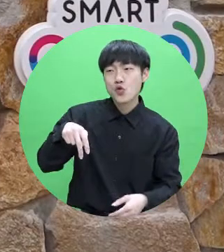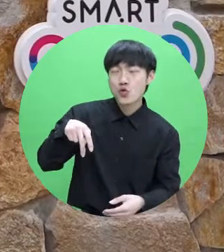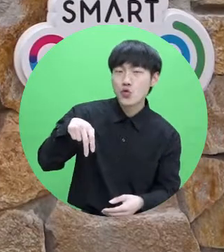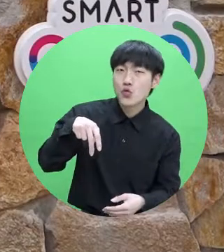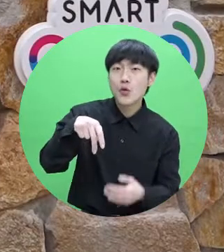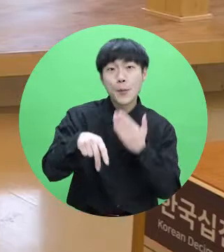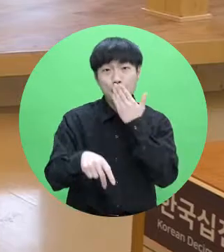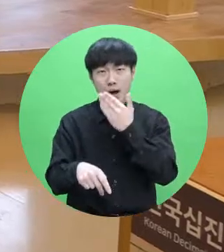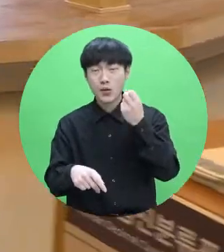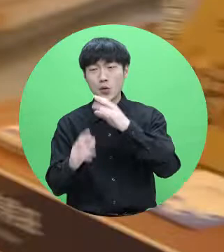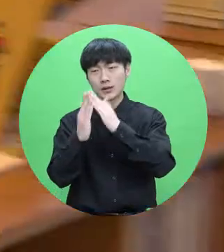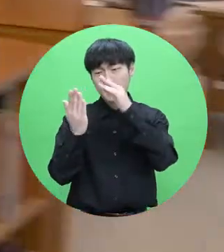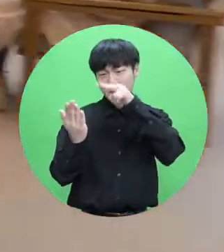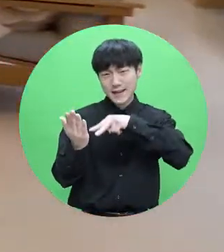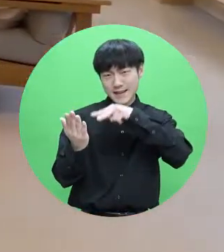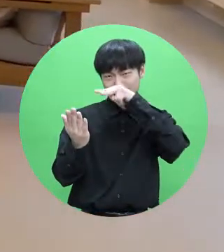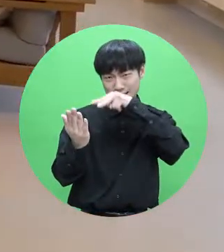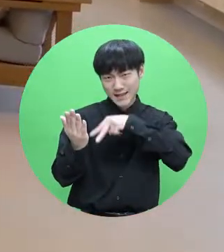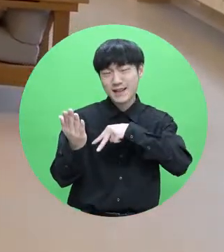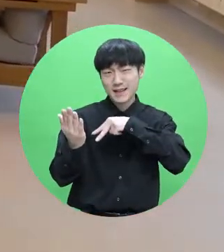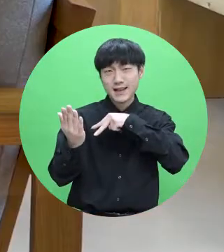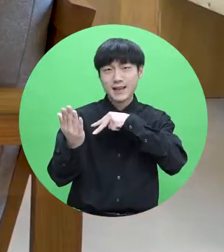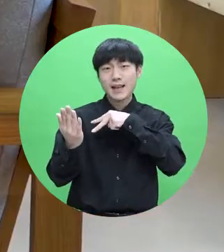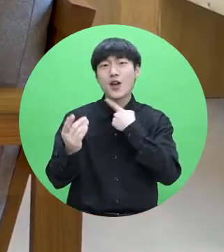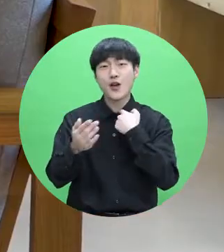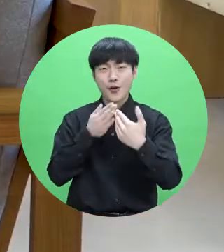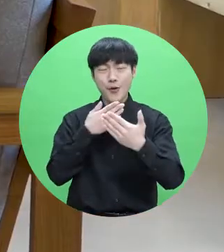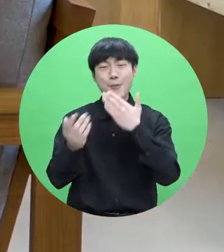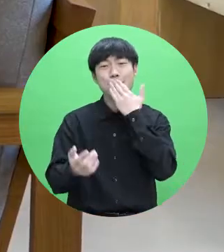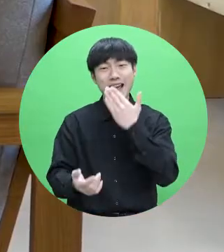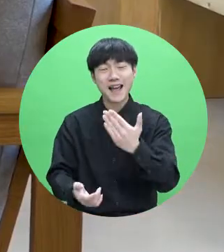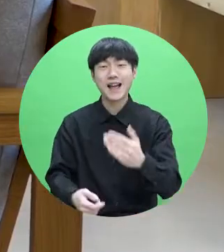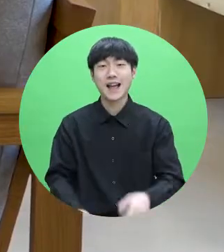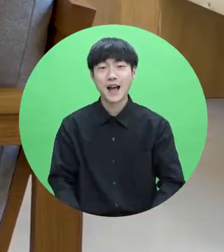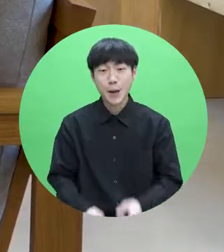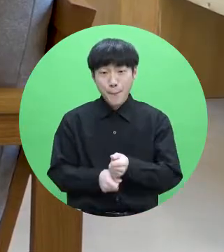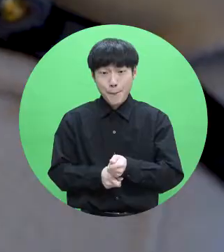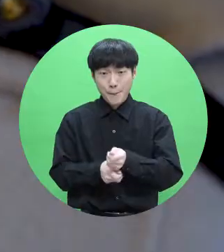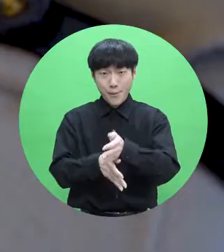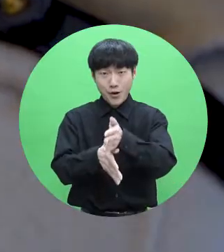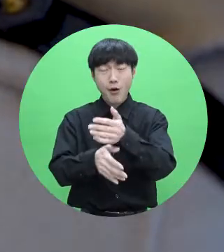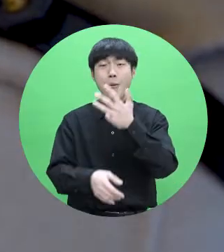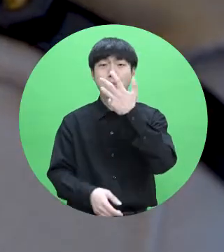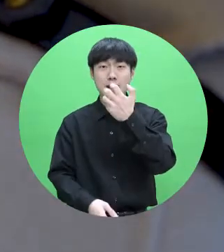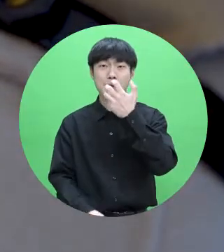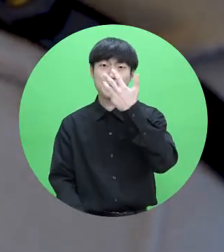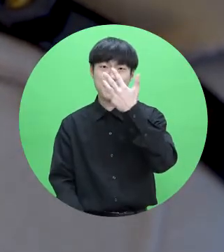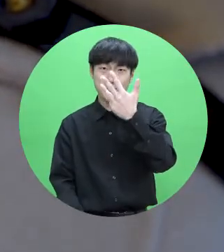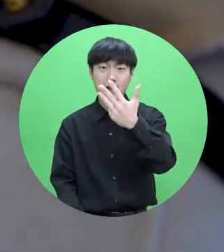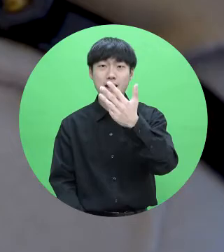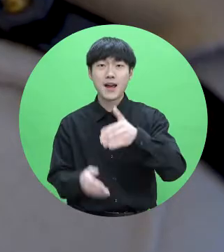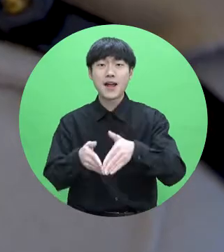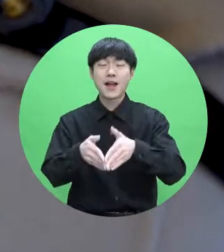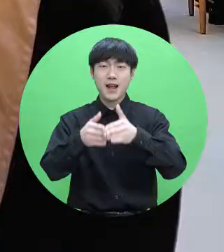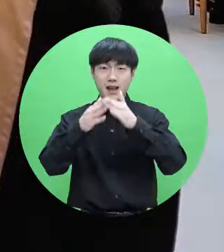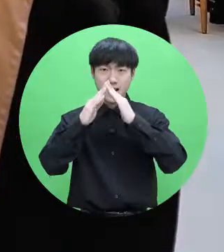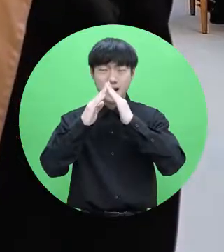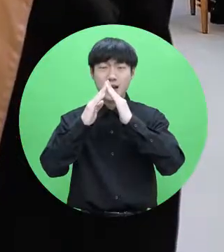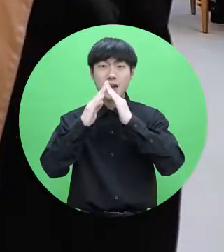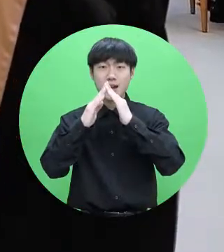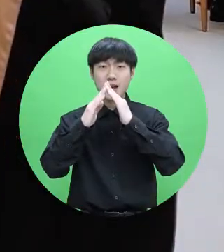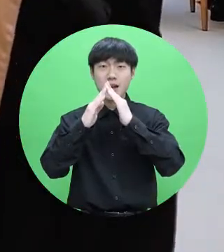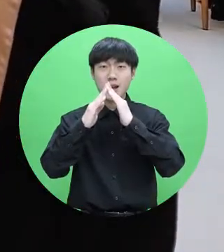것은 물론 독서 체험 등을 접할 수 있는 복합 공간인데요 옆면 저 190점 4 3